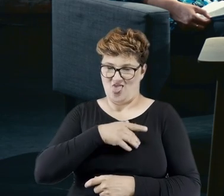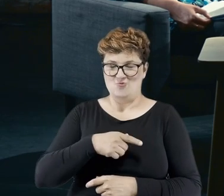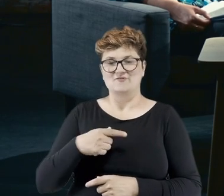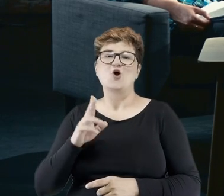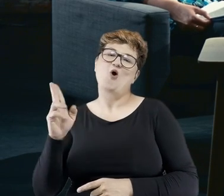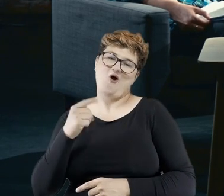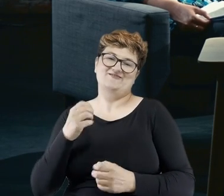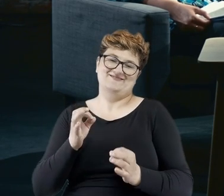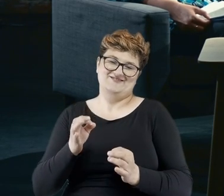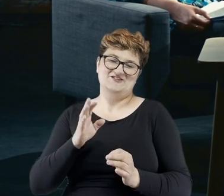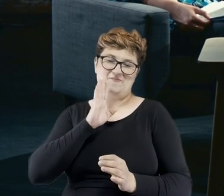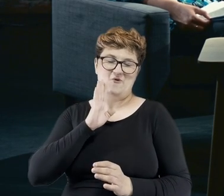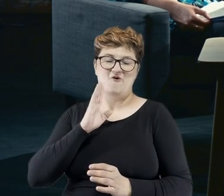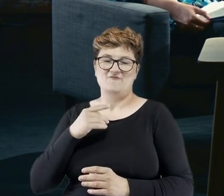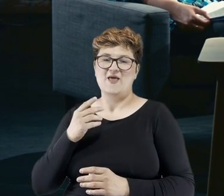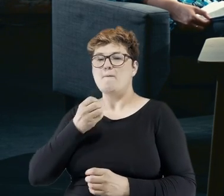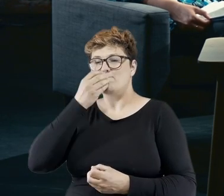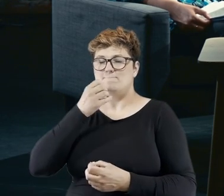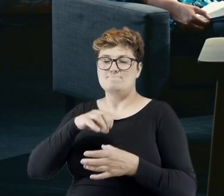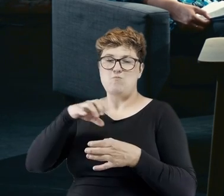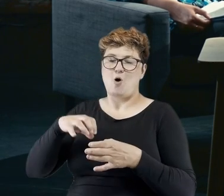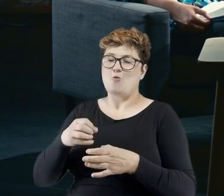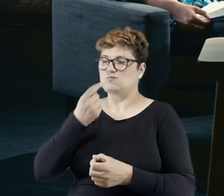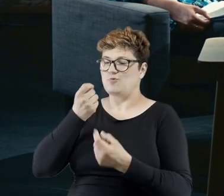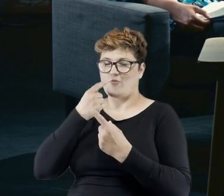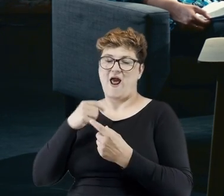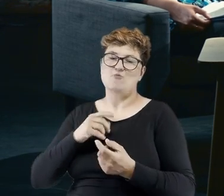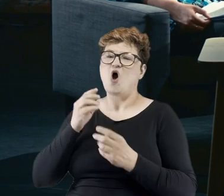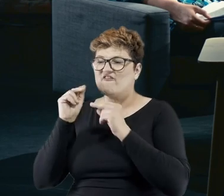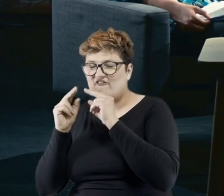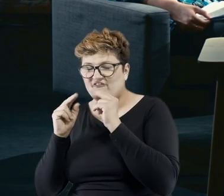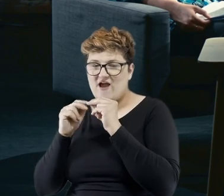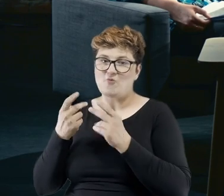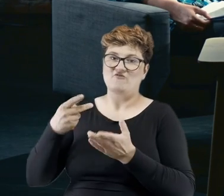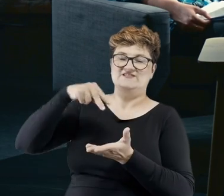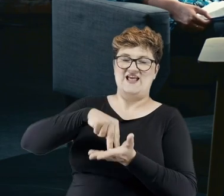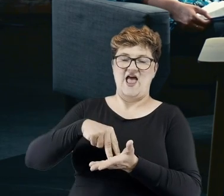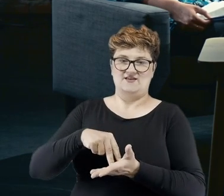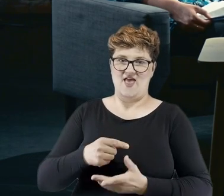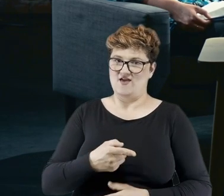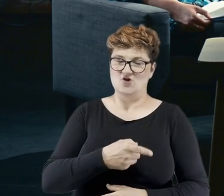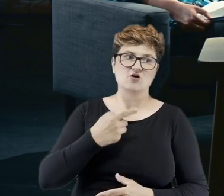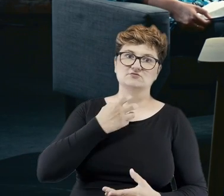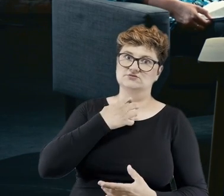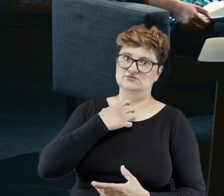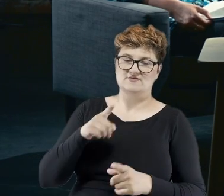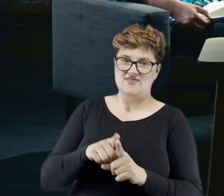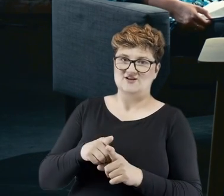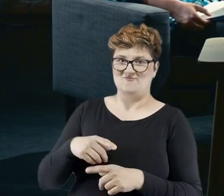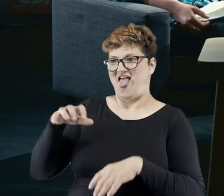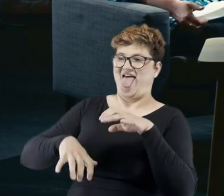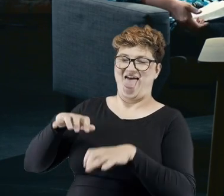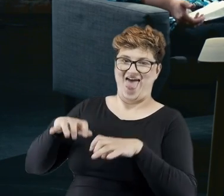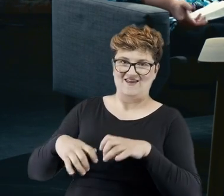popcorn, albo tak. gada, albo szepcze, albo wstaje. I ją denerwowały też osoby w kinie, które rozmawiały, bo śmiały się nie w tych momentach, co trzeba.